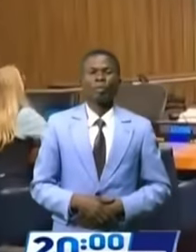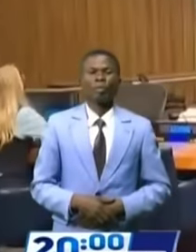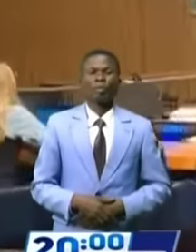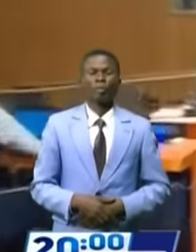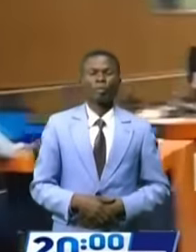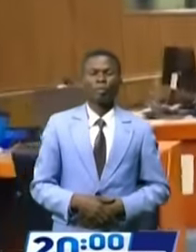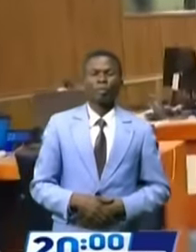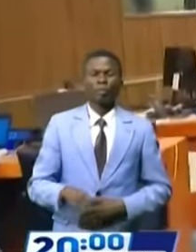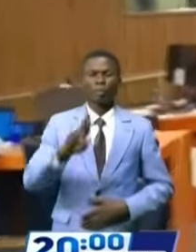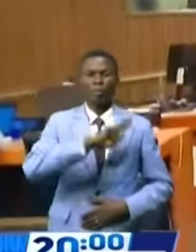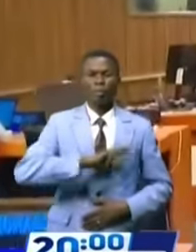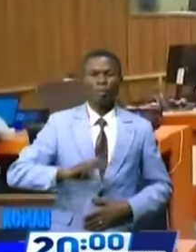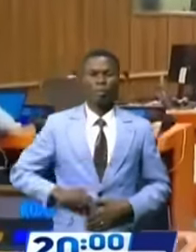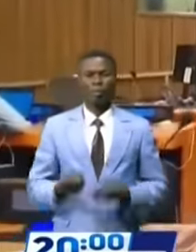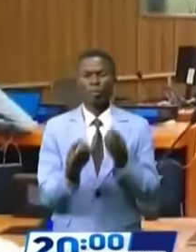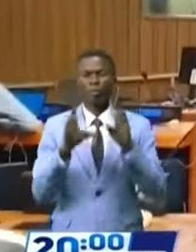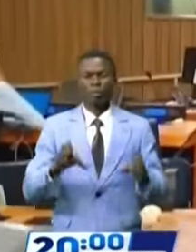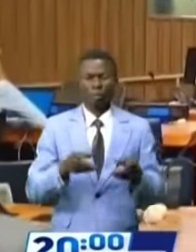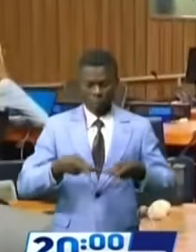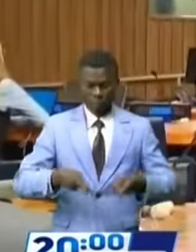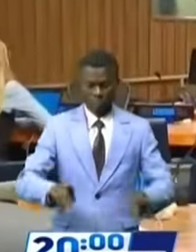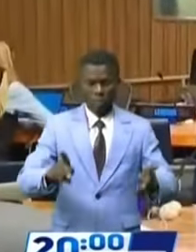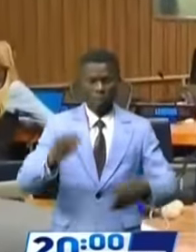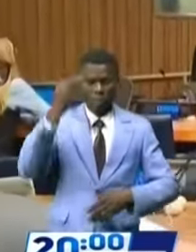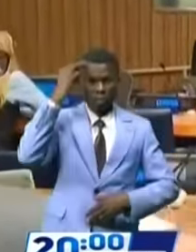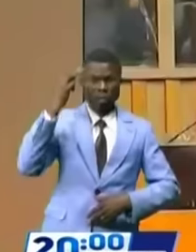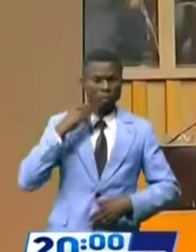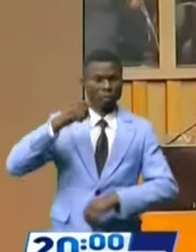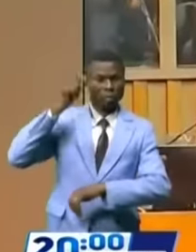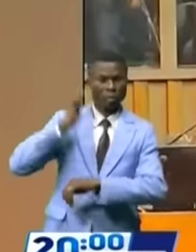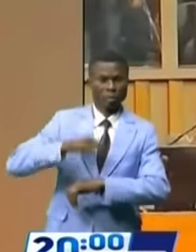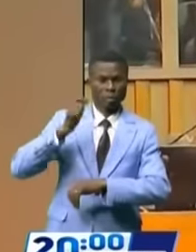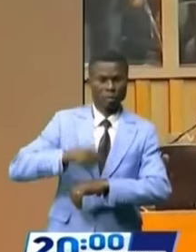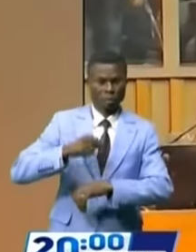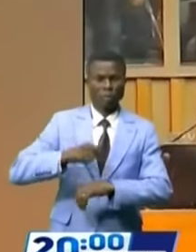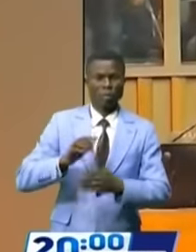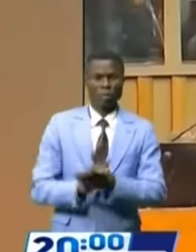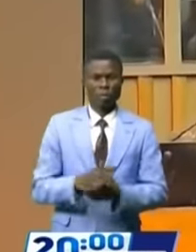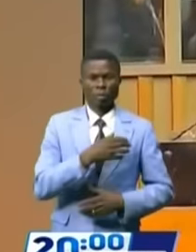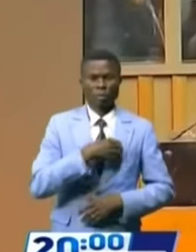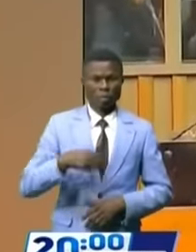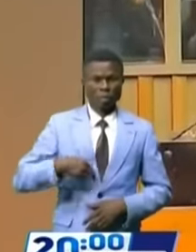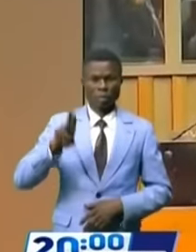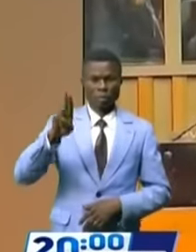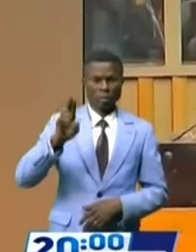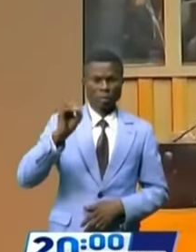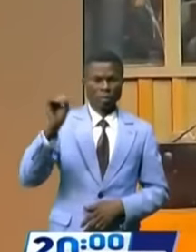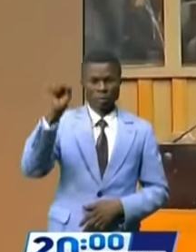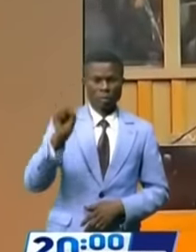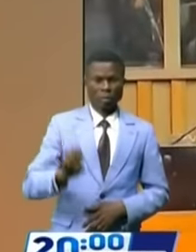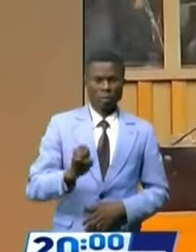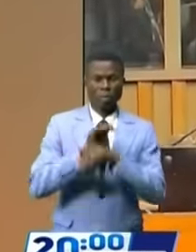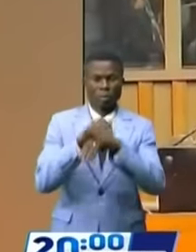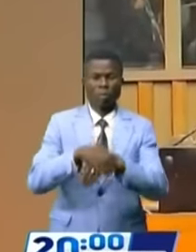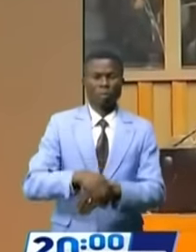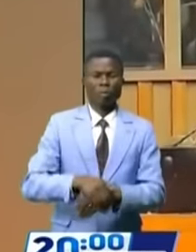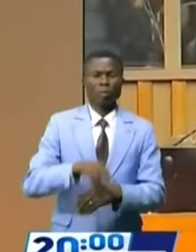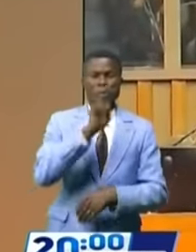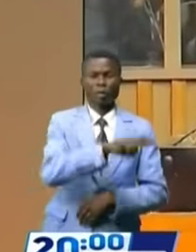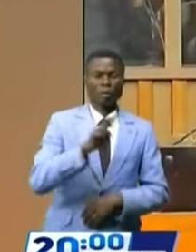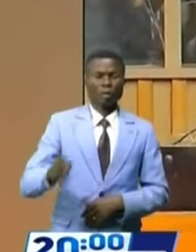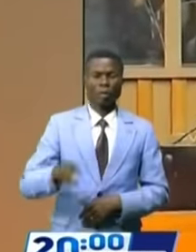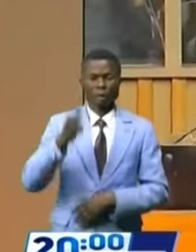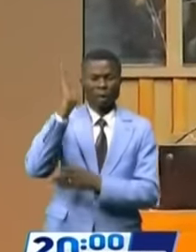République démocratique du Congo, par les truchements de la ministre de la Justice et garde des Sceaux, a pris part à la 22e session de l'Assemblée